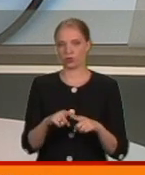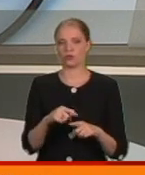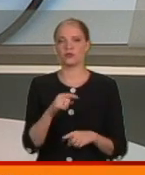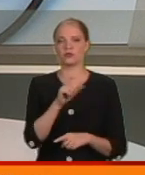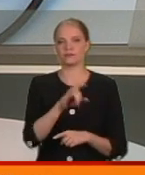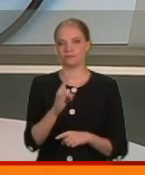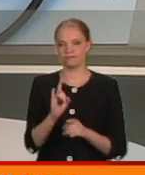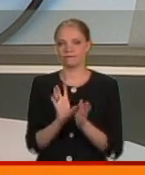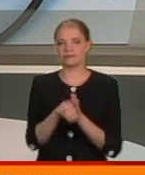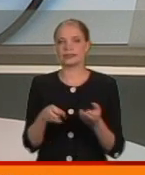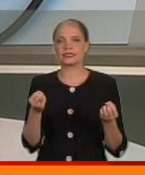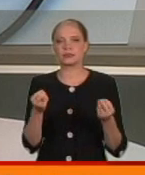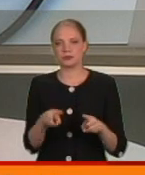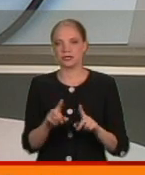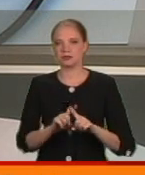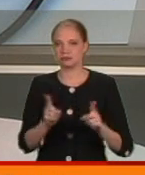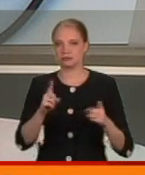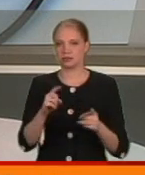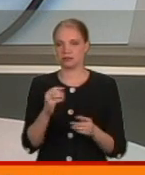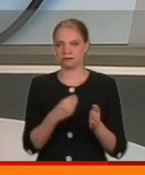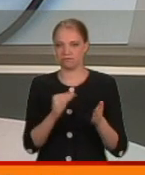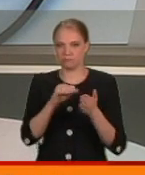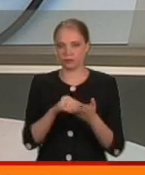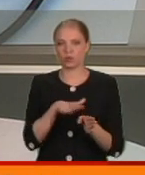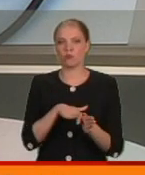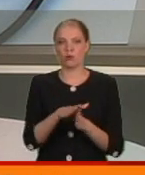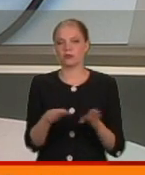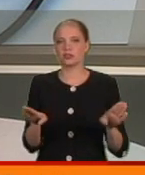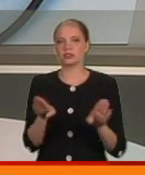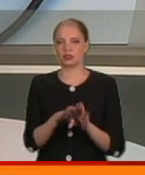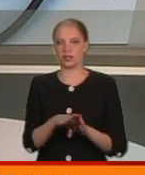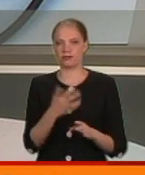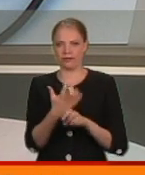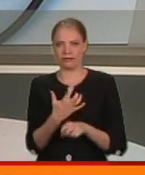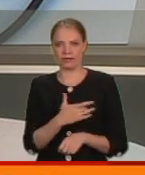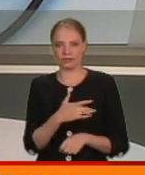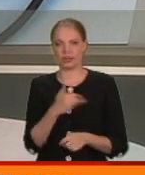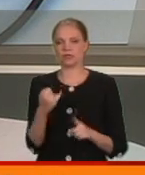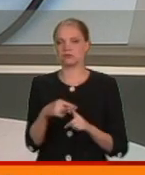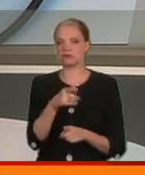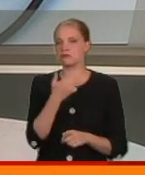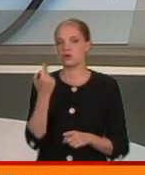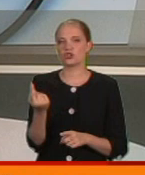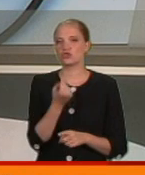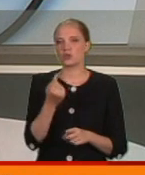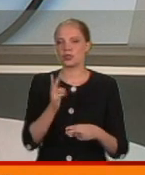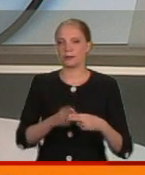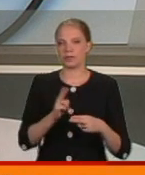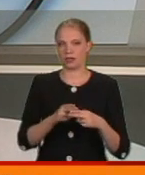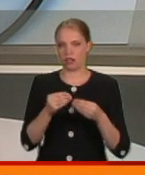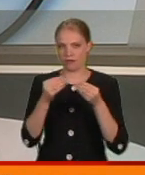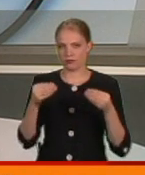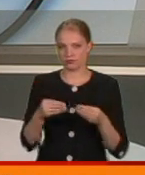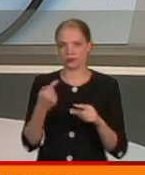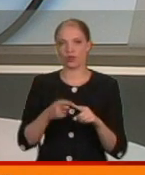Їм уживили спеціальний інноваційний імплант, що повністю закриває дефект серця. І до того ж, він не має жодних металевих пластин,